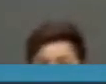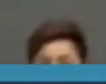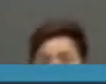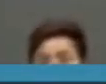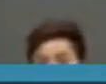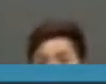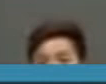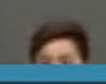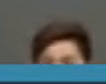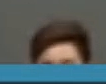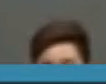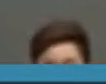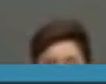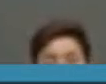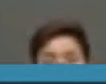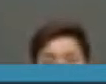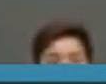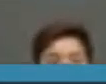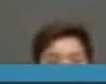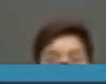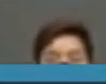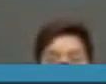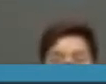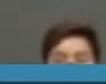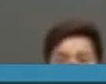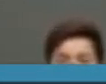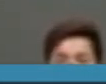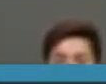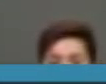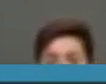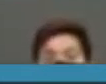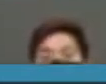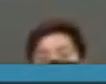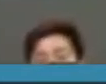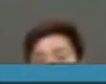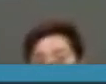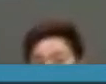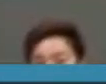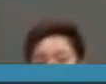ถึง20คดีมีการตรวจยึดดำเนินการทำลายซากสุกรถึง